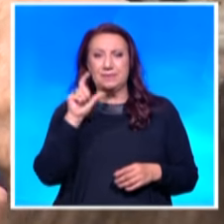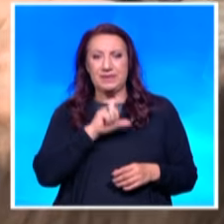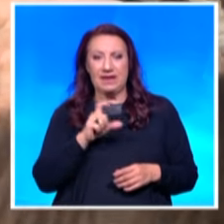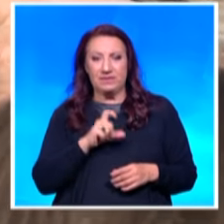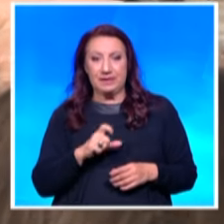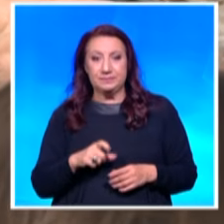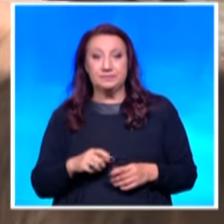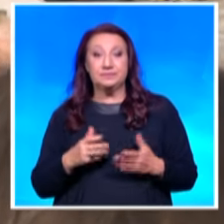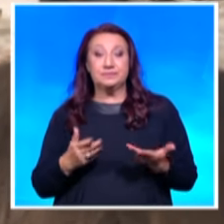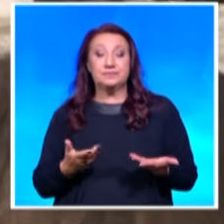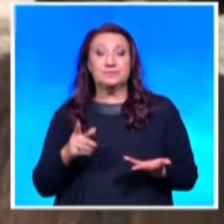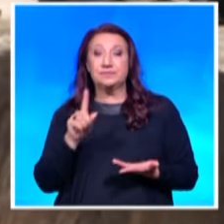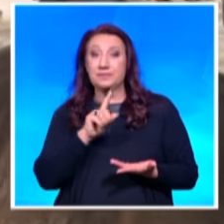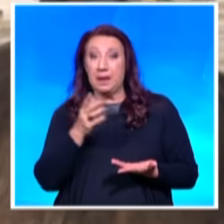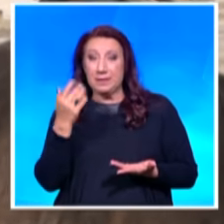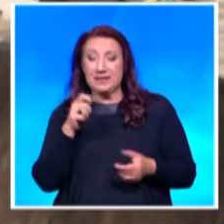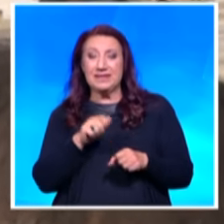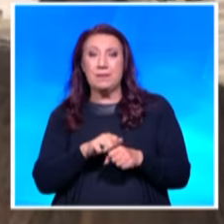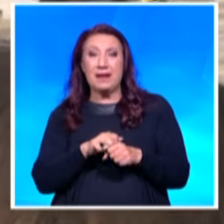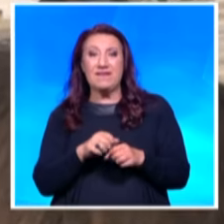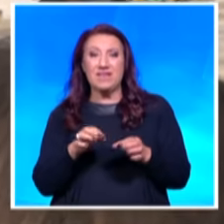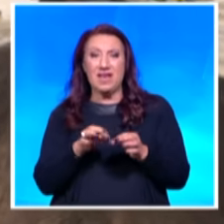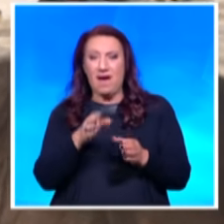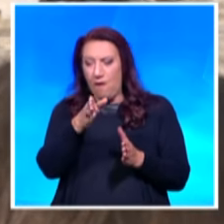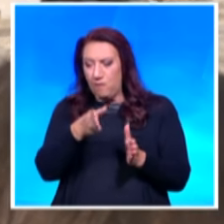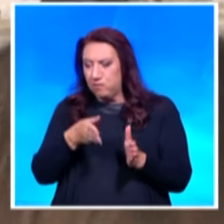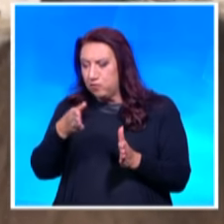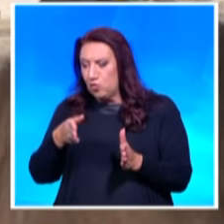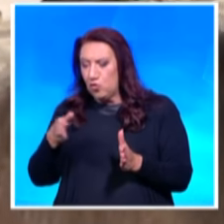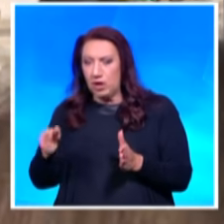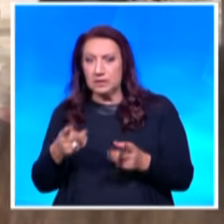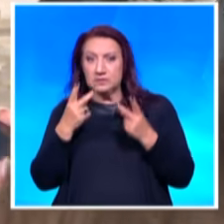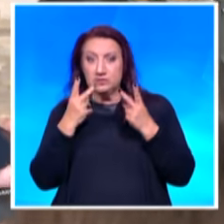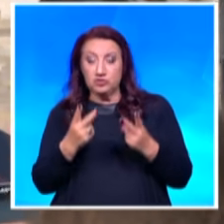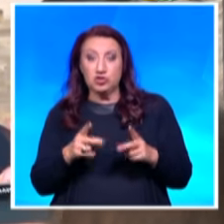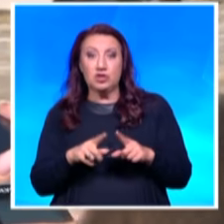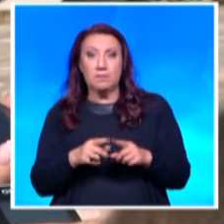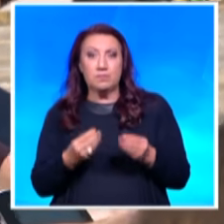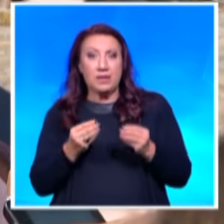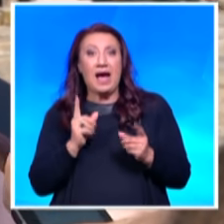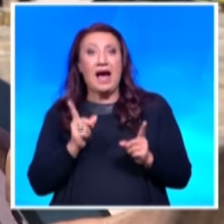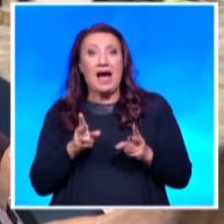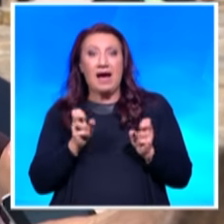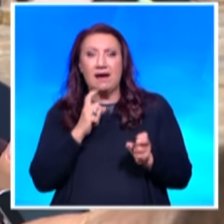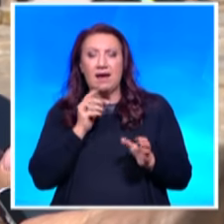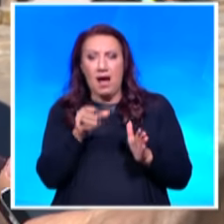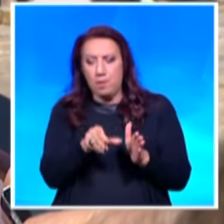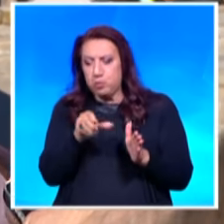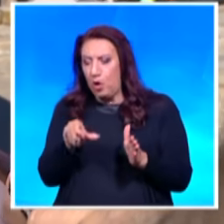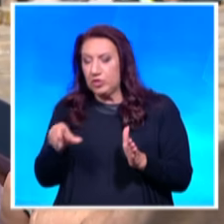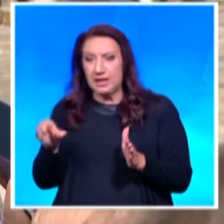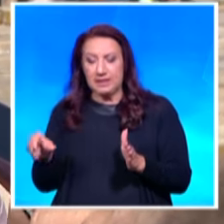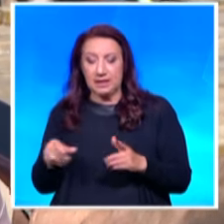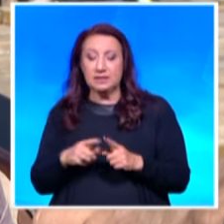още няма пясък в фугите и най-добре се вижда как са наредени, не разрешаваме фугиране, преди да мине,